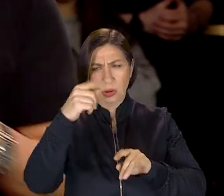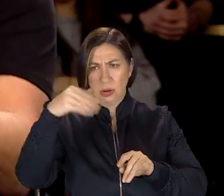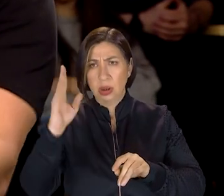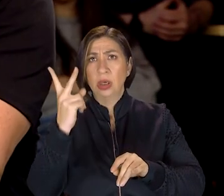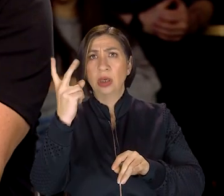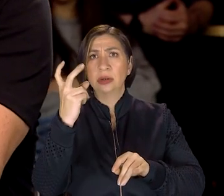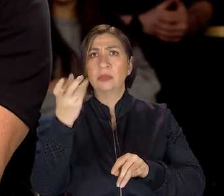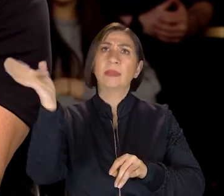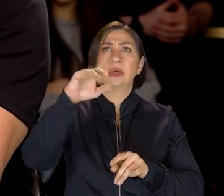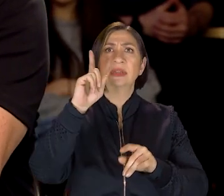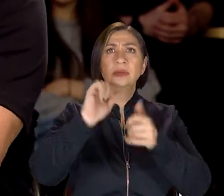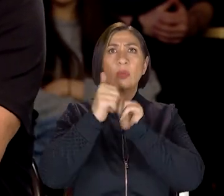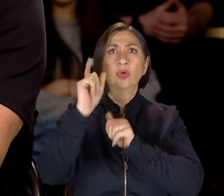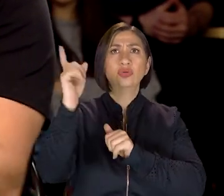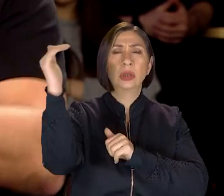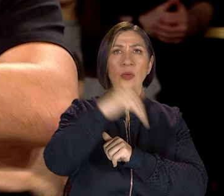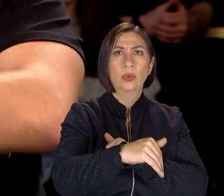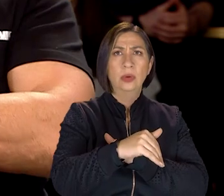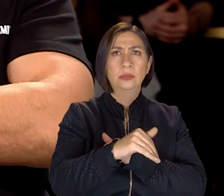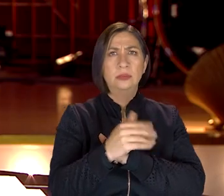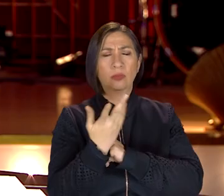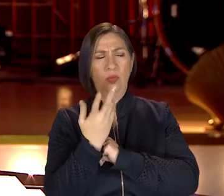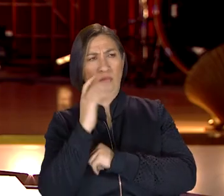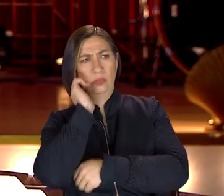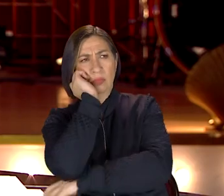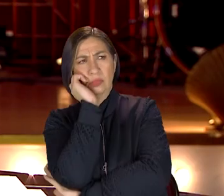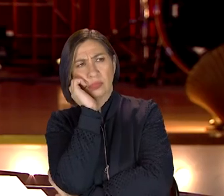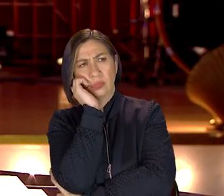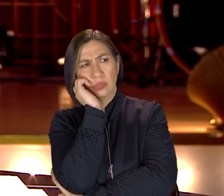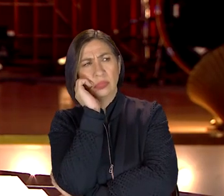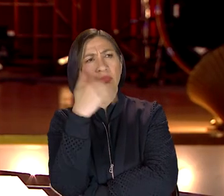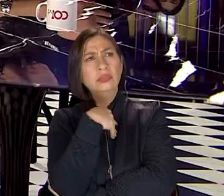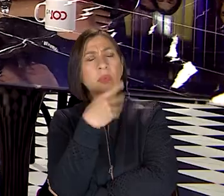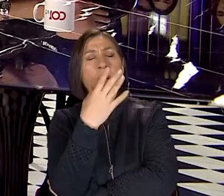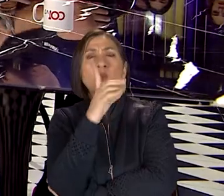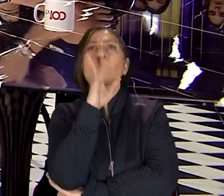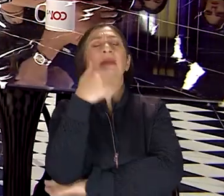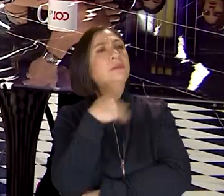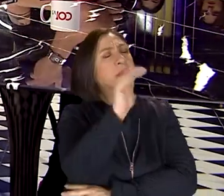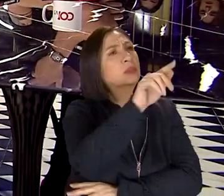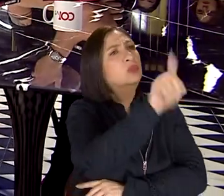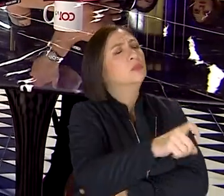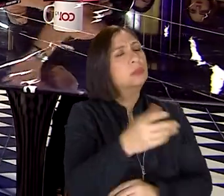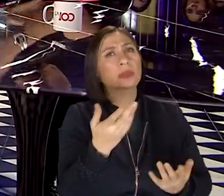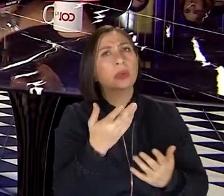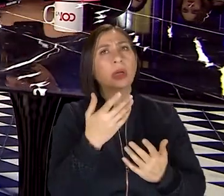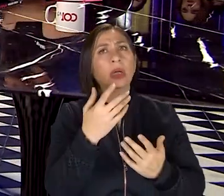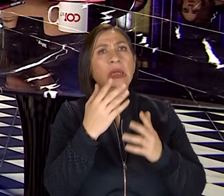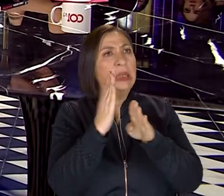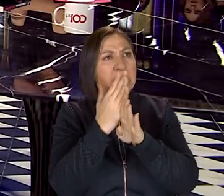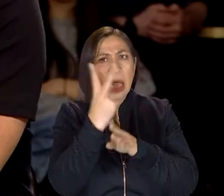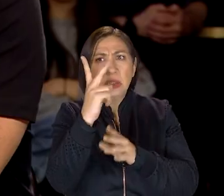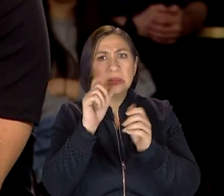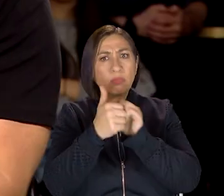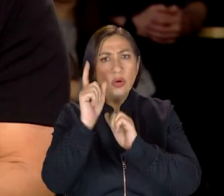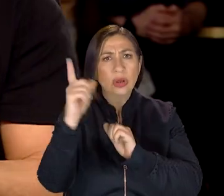2 saat sonra başka bir hoca geliyor. Evet. Yine spor hocası. Bir ara dayanamadım sormuştum. Dedim ki ya dedim niye 2 tane